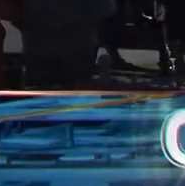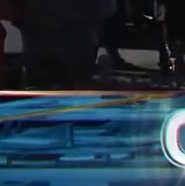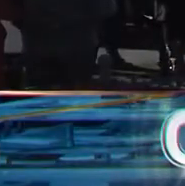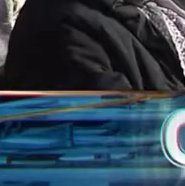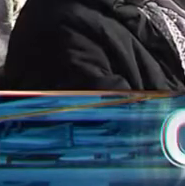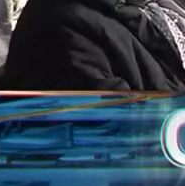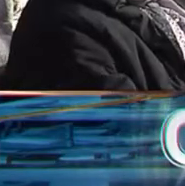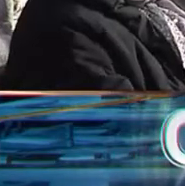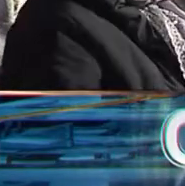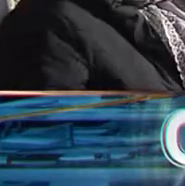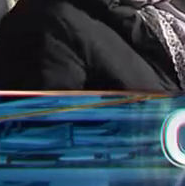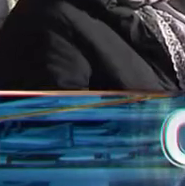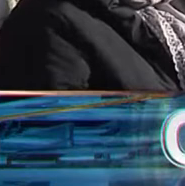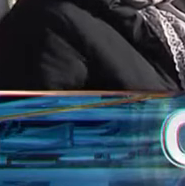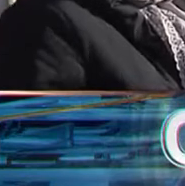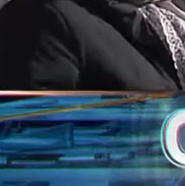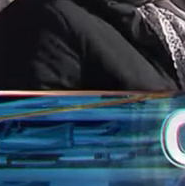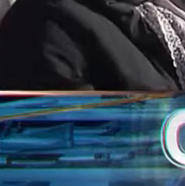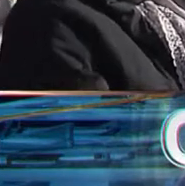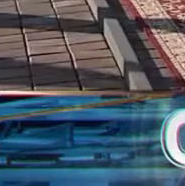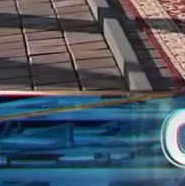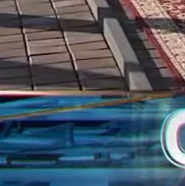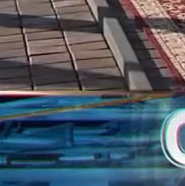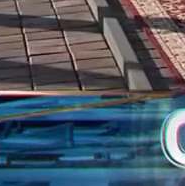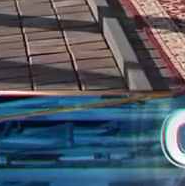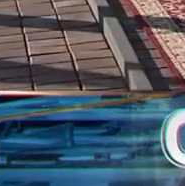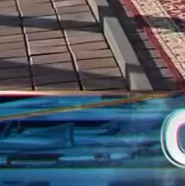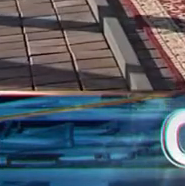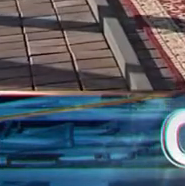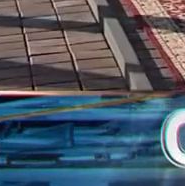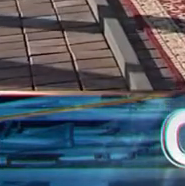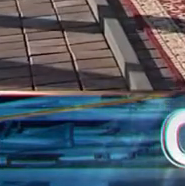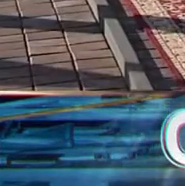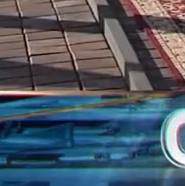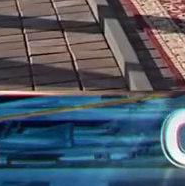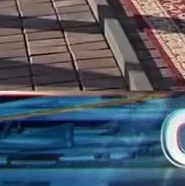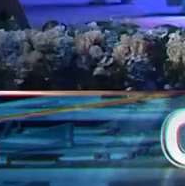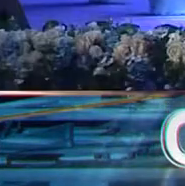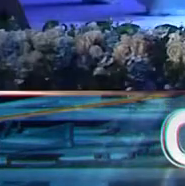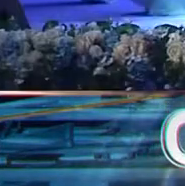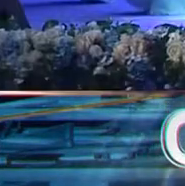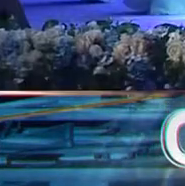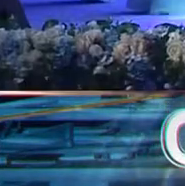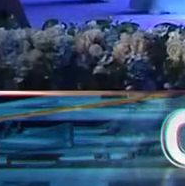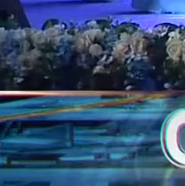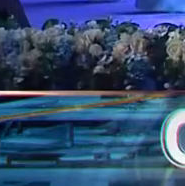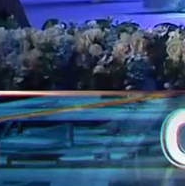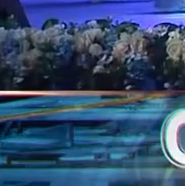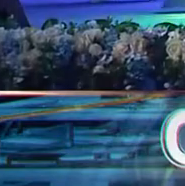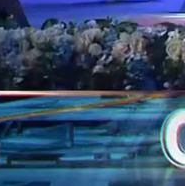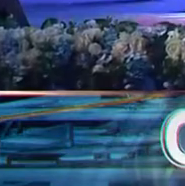Помним, чтим и безмерно благодарны. Памятный митинг представителей этнокультурных объединений области провели у стелы «Казах халкына